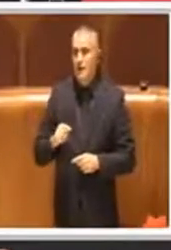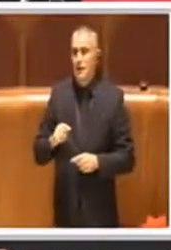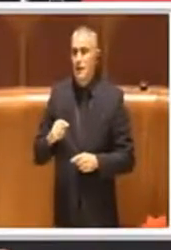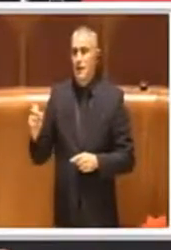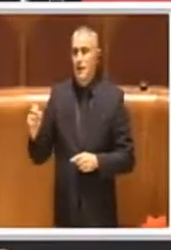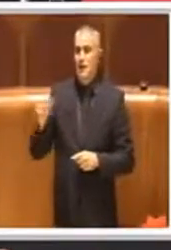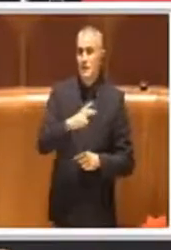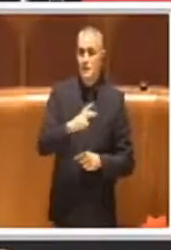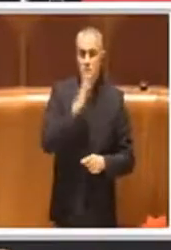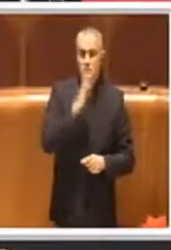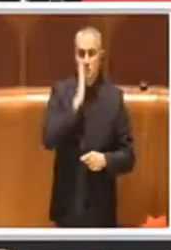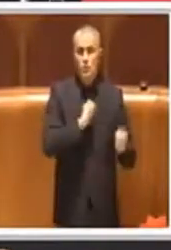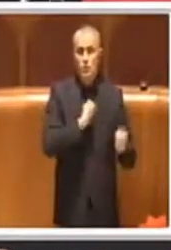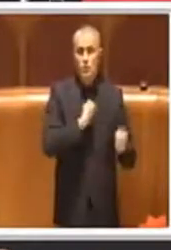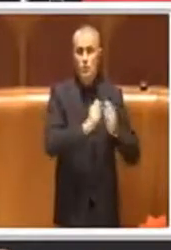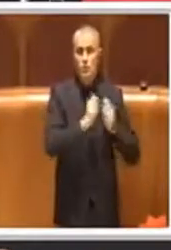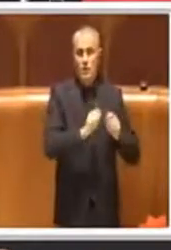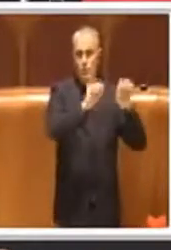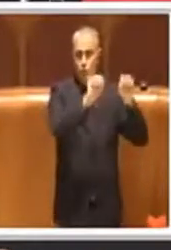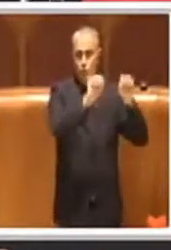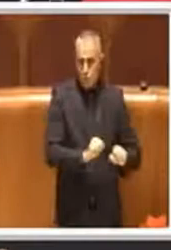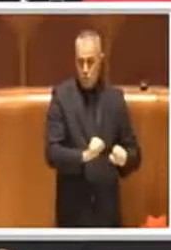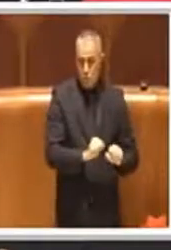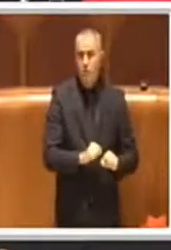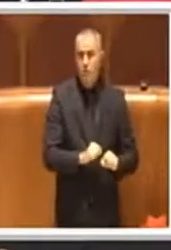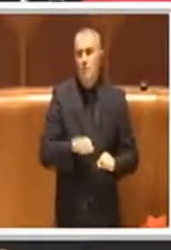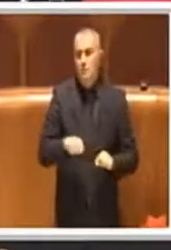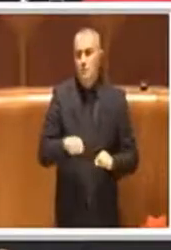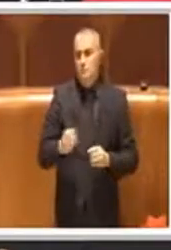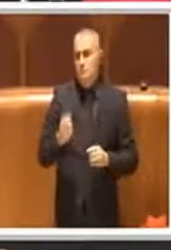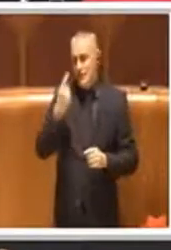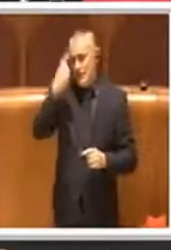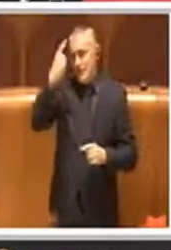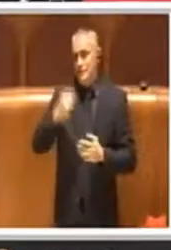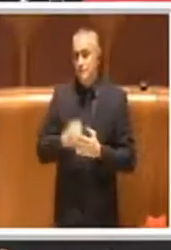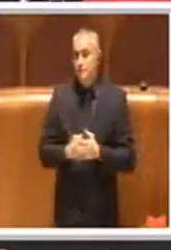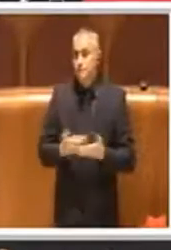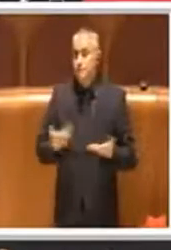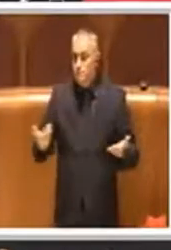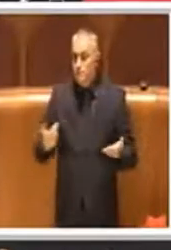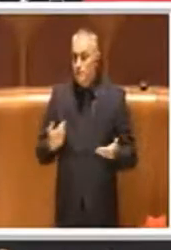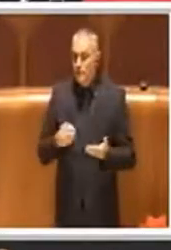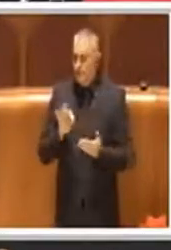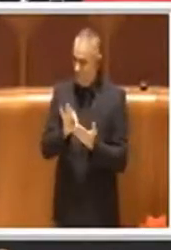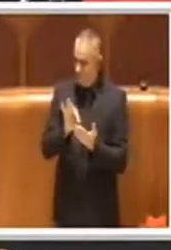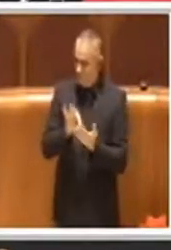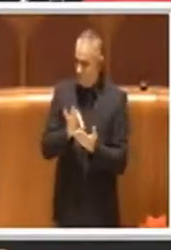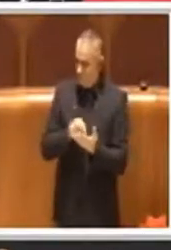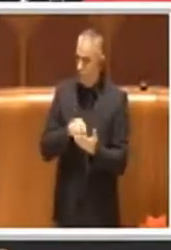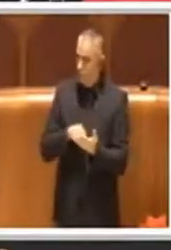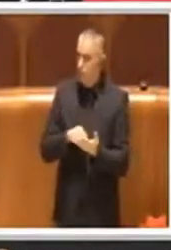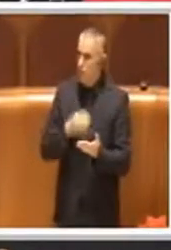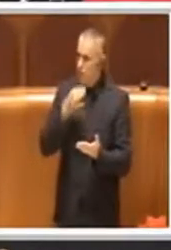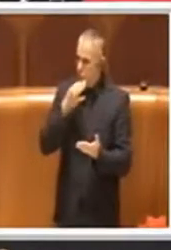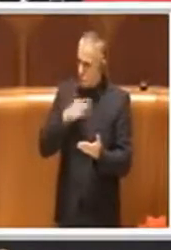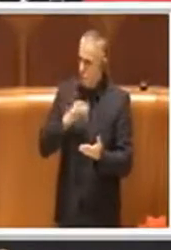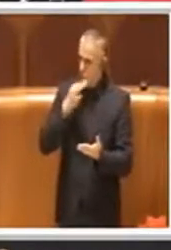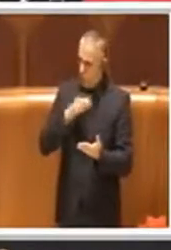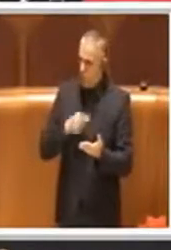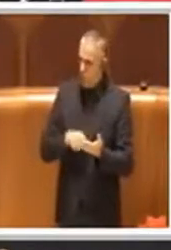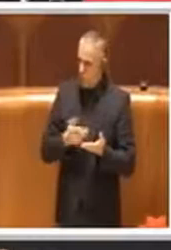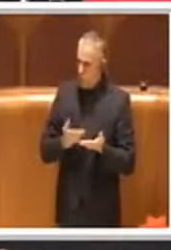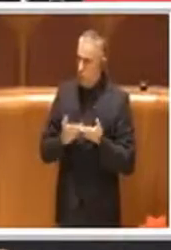degli esercizi commerciali. Alcuni di questi importanti provvedimenti riteniamo che possano